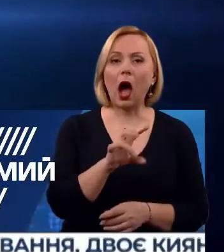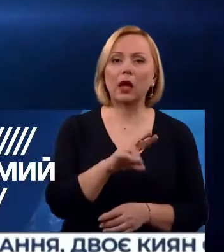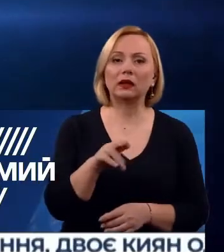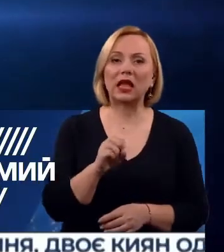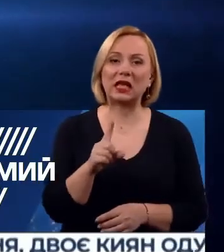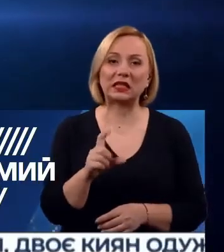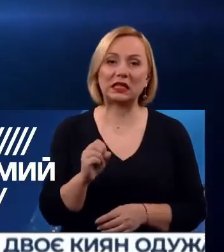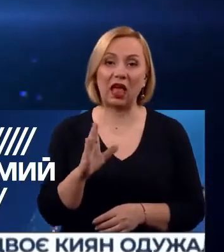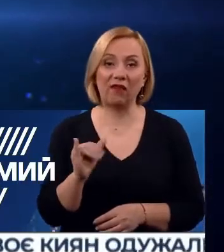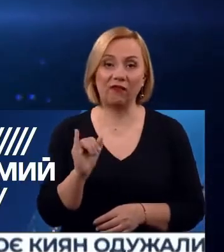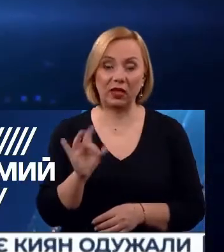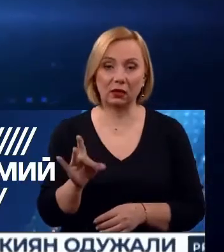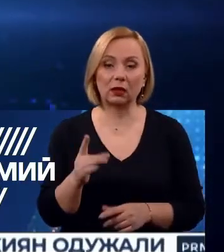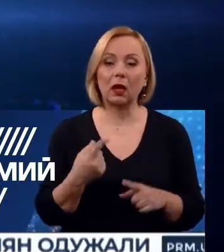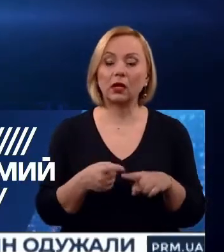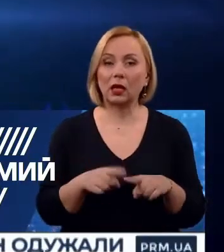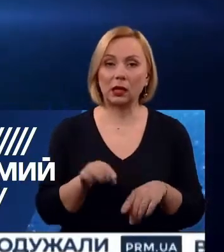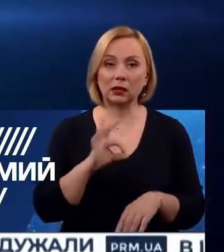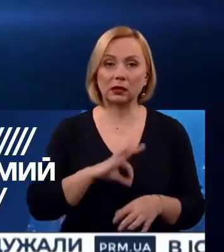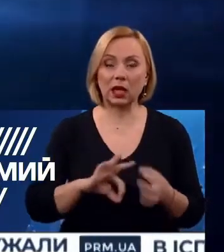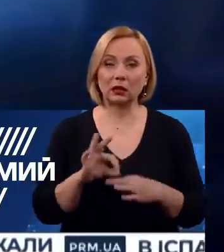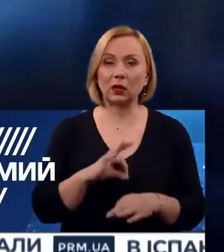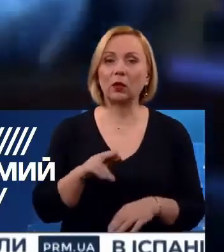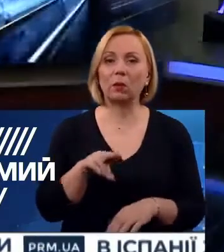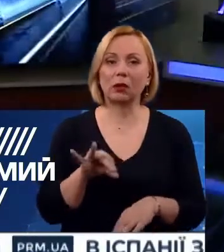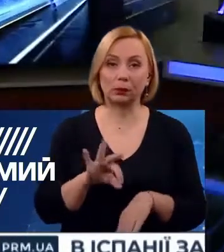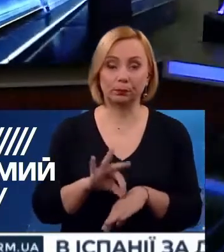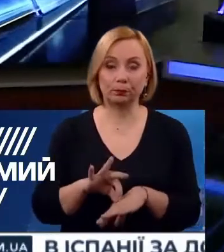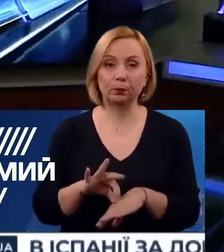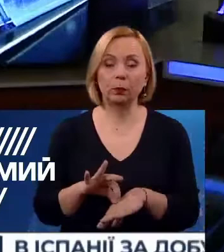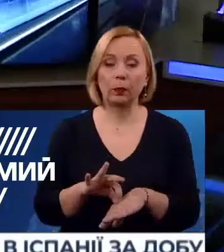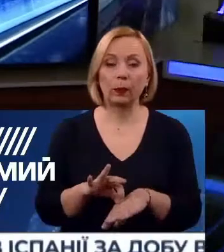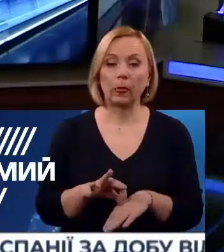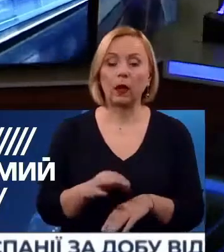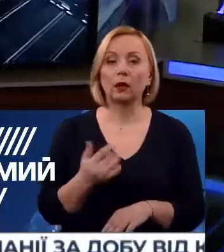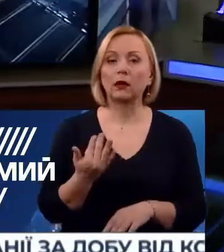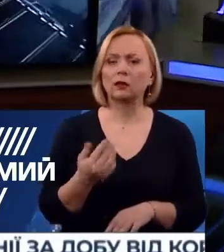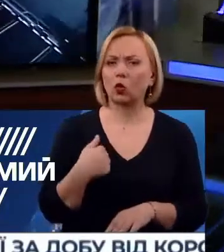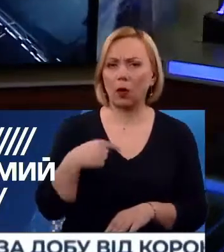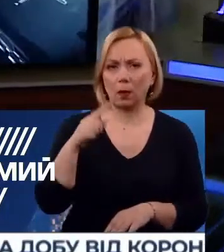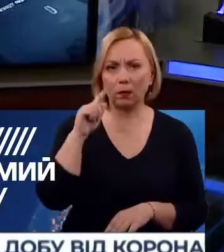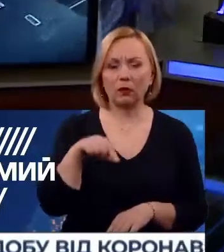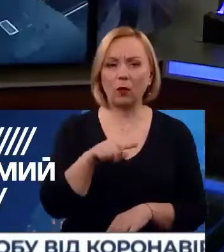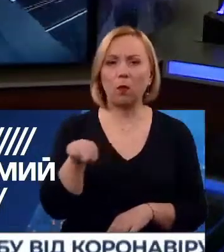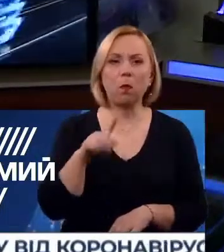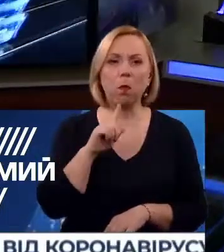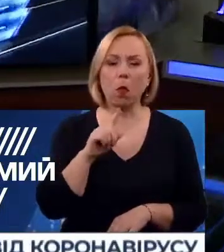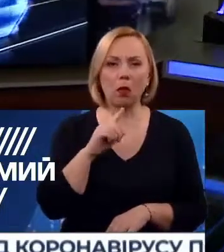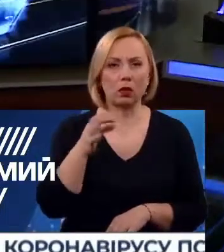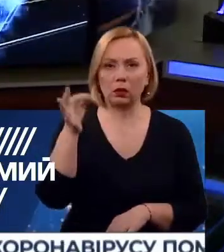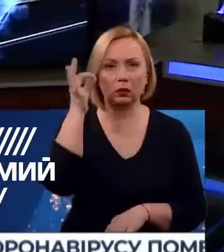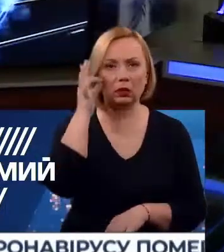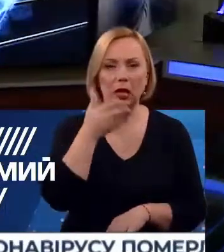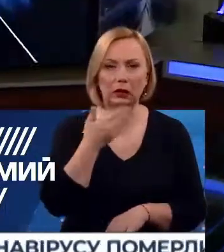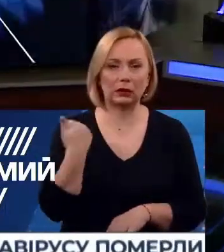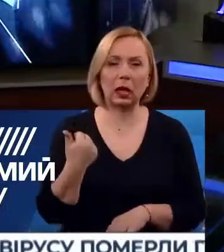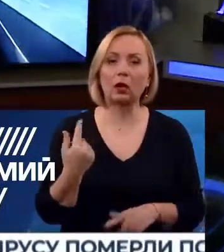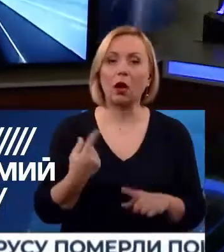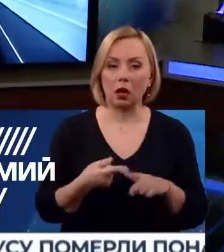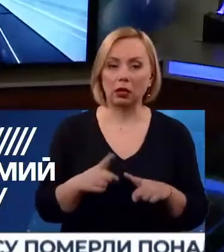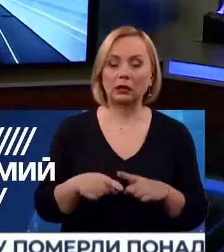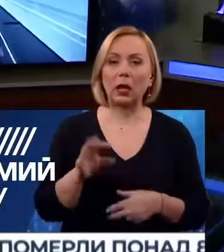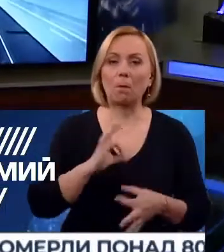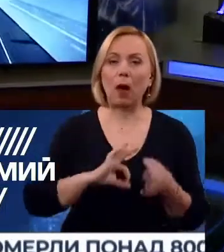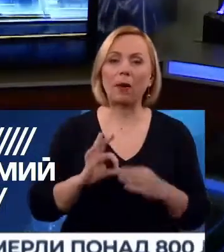який застосовується при еболі, про нього, наскільки мені відомо, поки не згадується. Але це